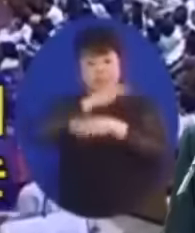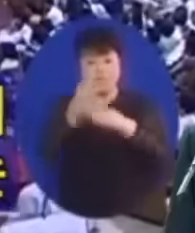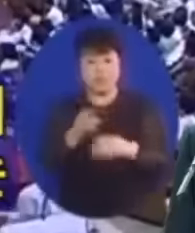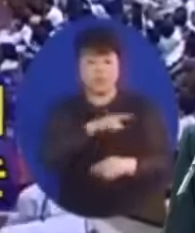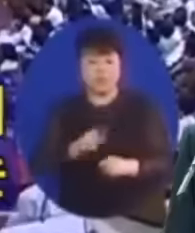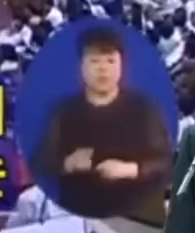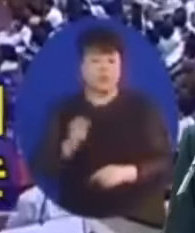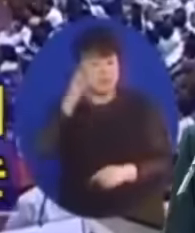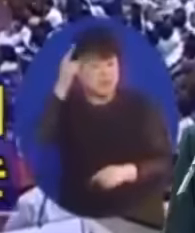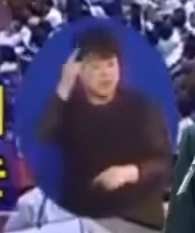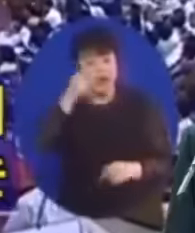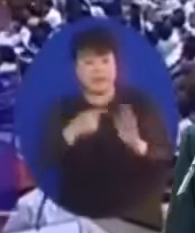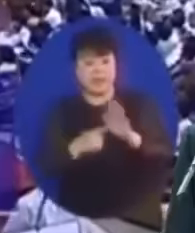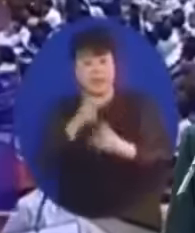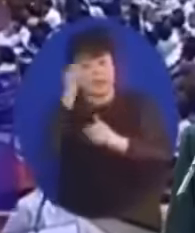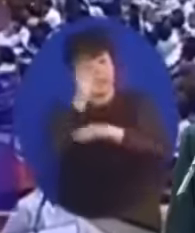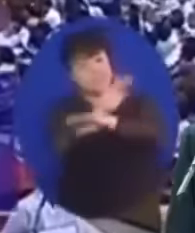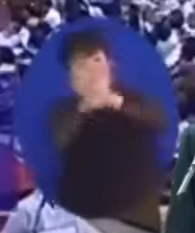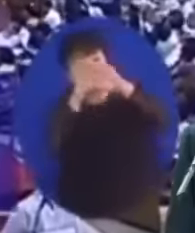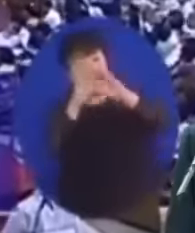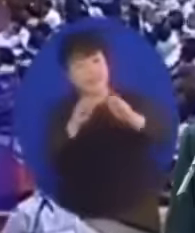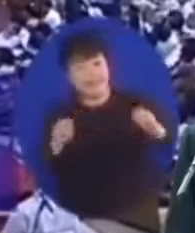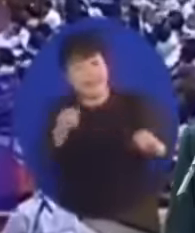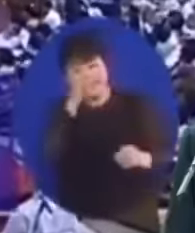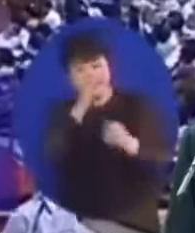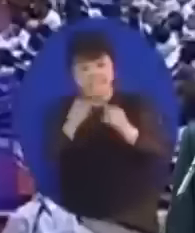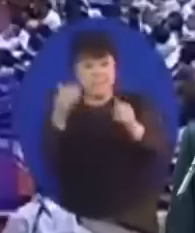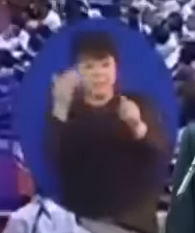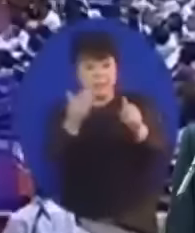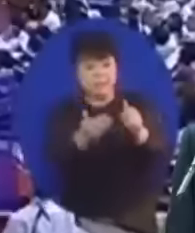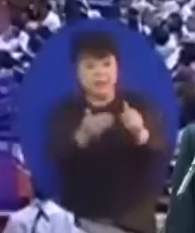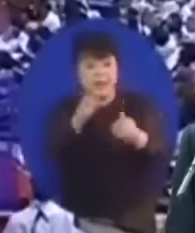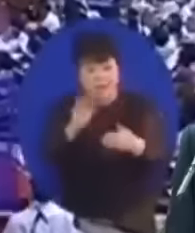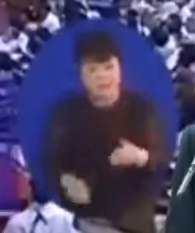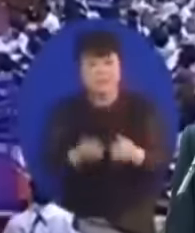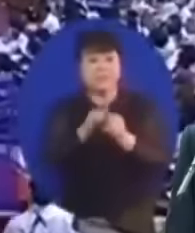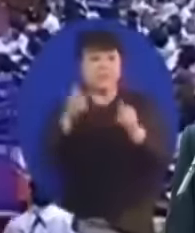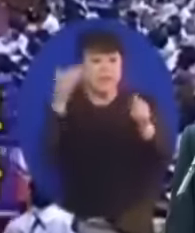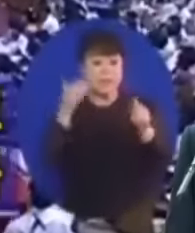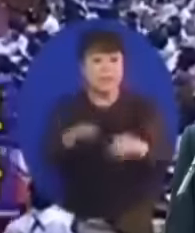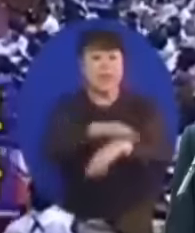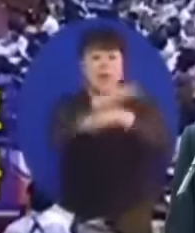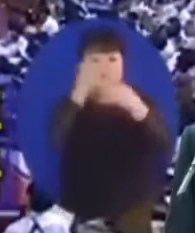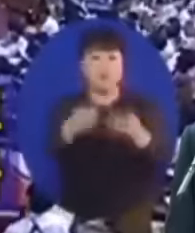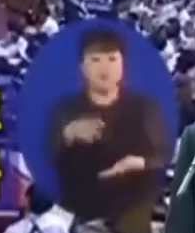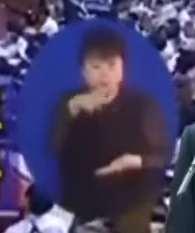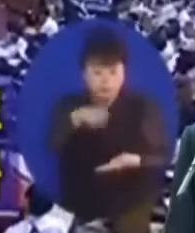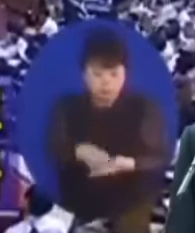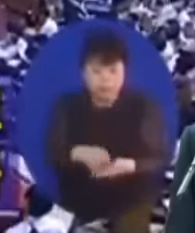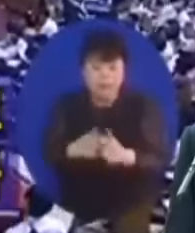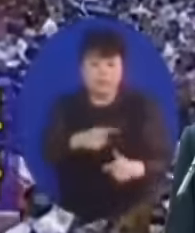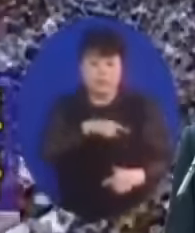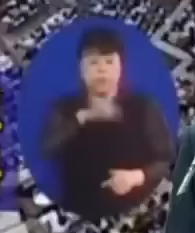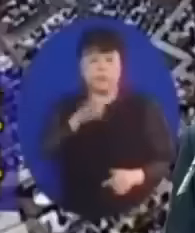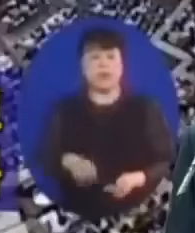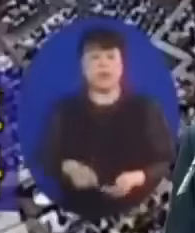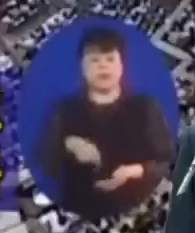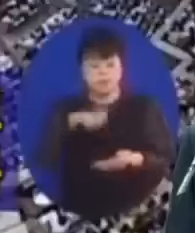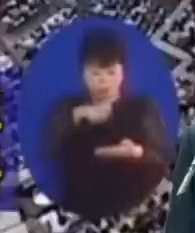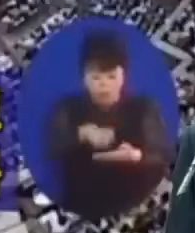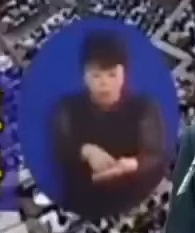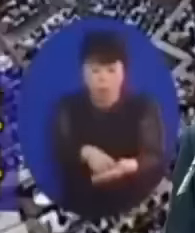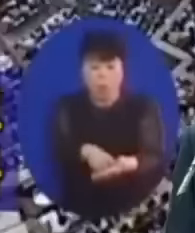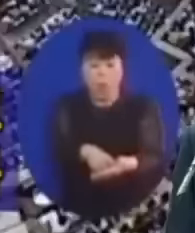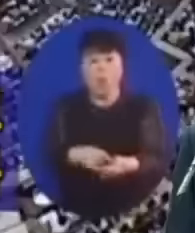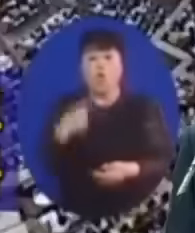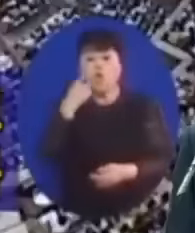위에 뛰어난 이름을 주사 하늘에 있는 자들과 땅에 있는 자들과 땅 아래에 있는 자들로 모든 무릎을 예수의 이름에 꿇게 하시고